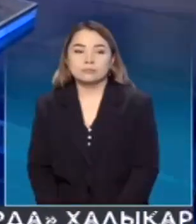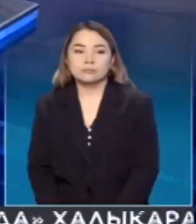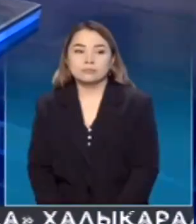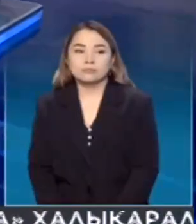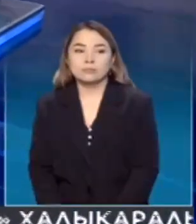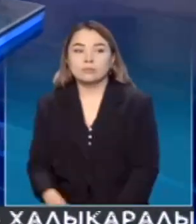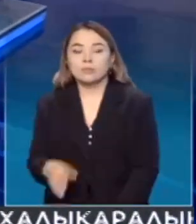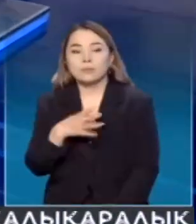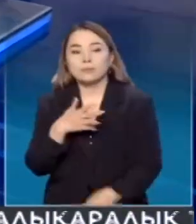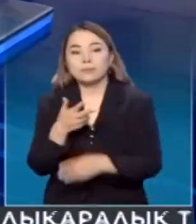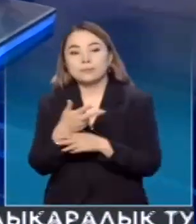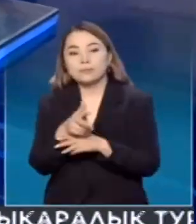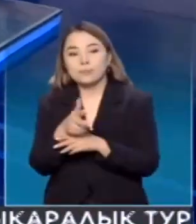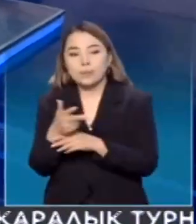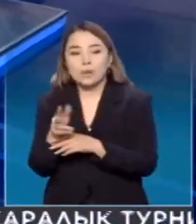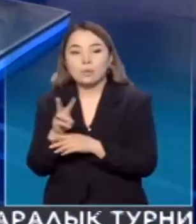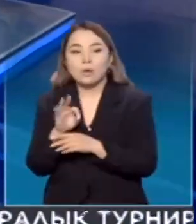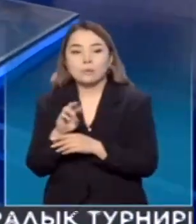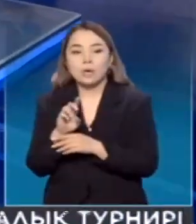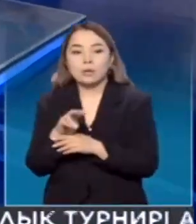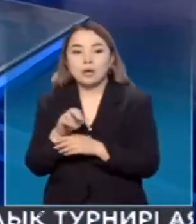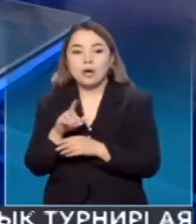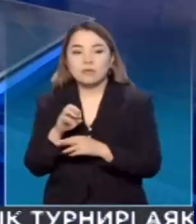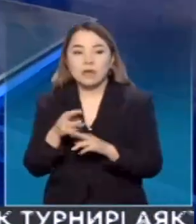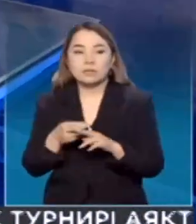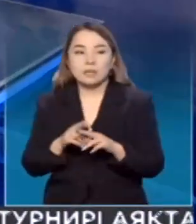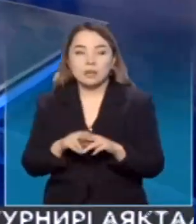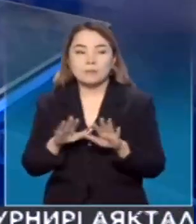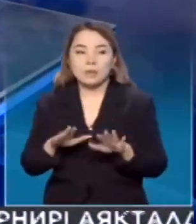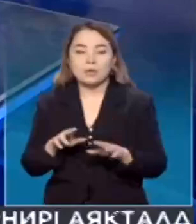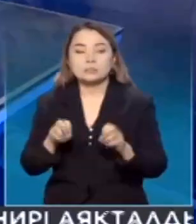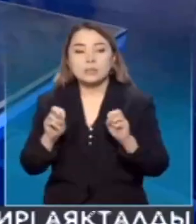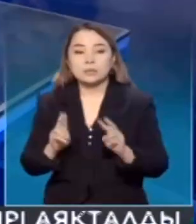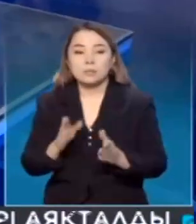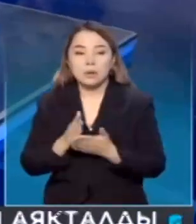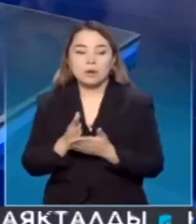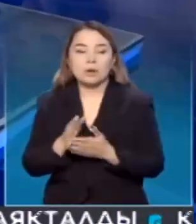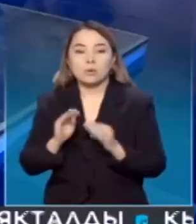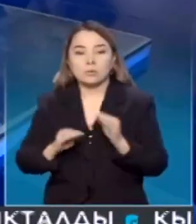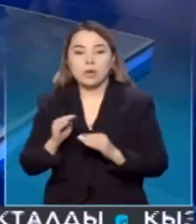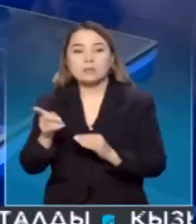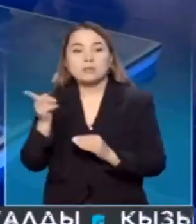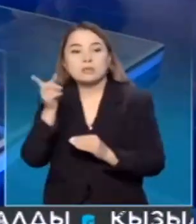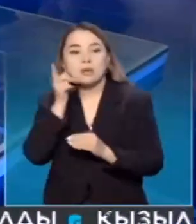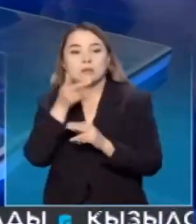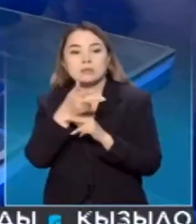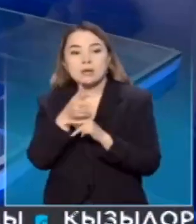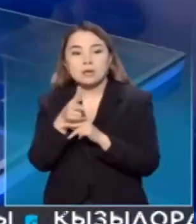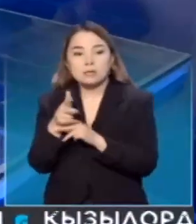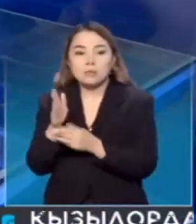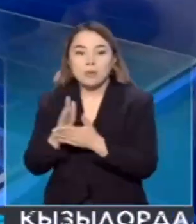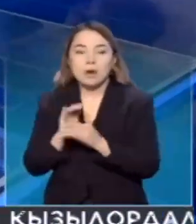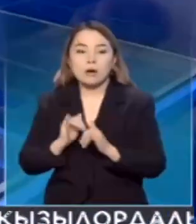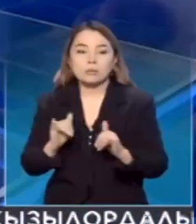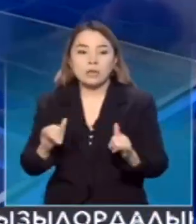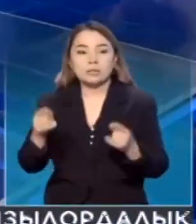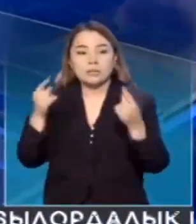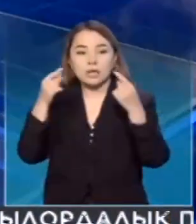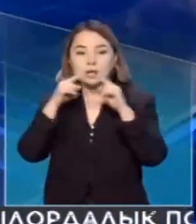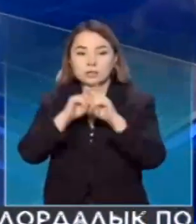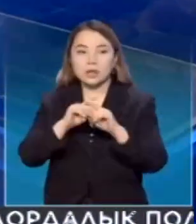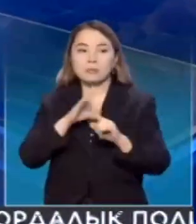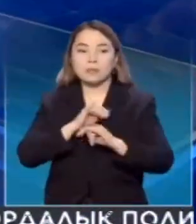Жалғастырайық. Мобилография деген мамандық бар. Кеңсесі жоқ, бар құралы смартфон. Әлеуметтік желінің рөлі арта түскелі,